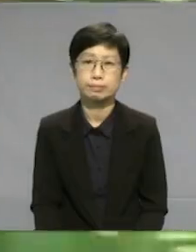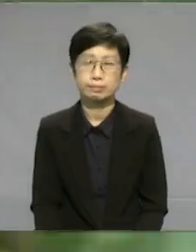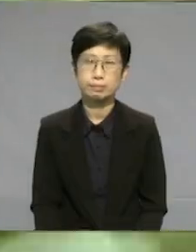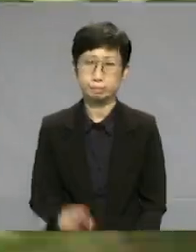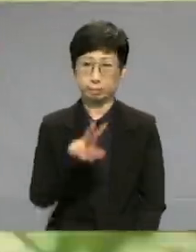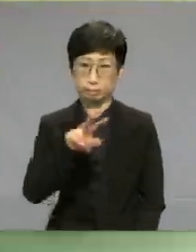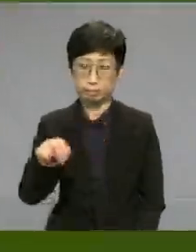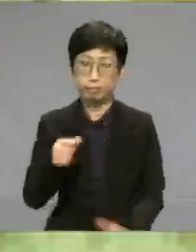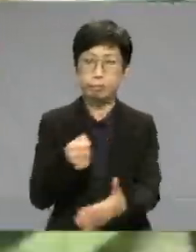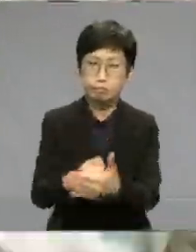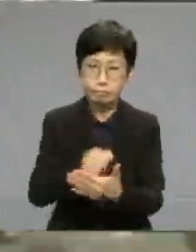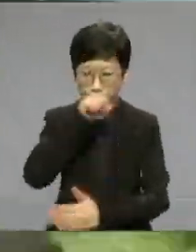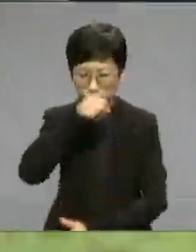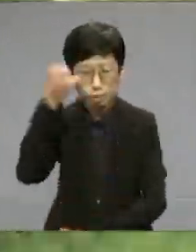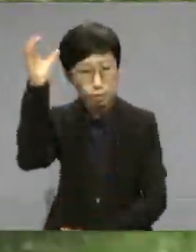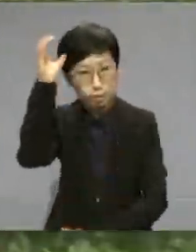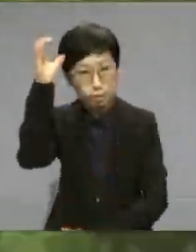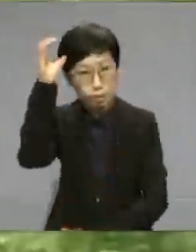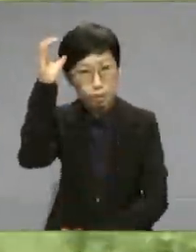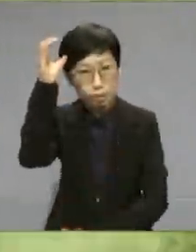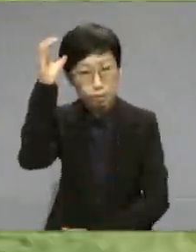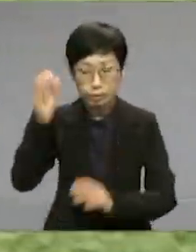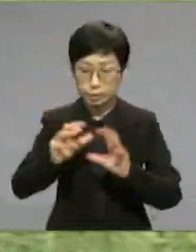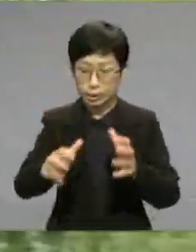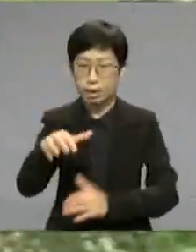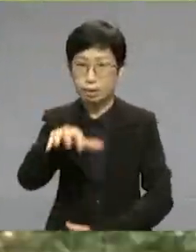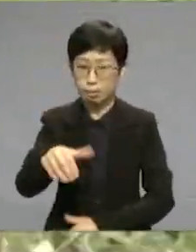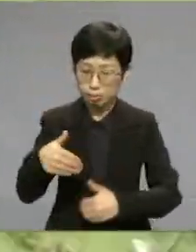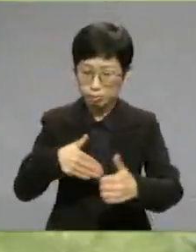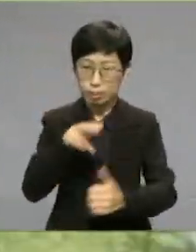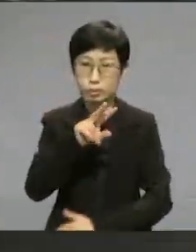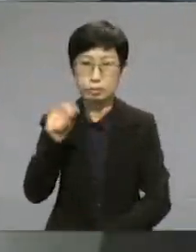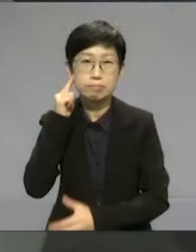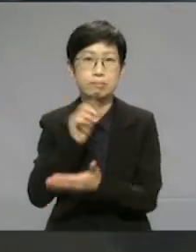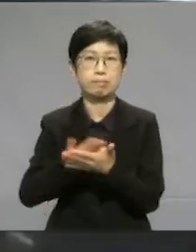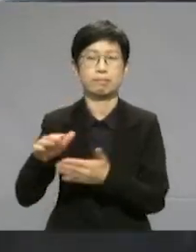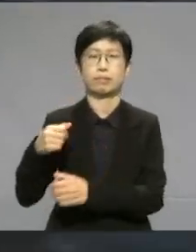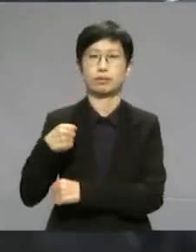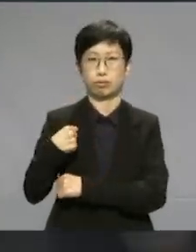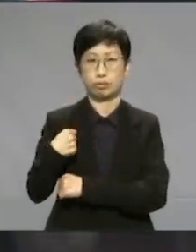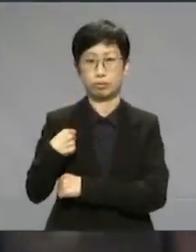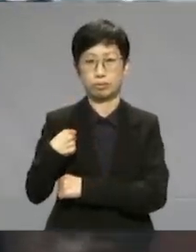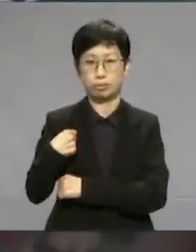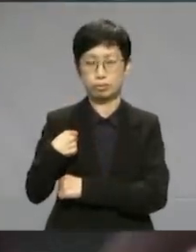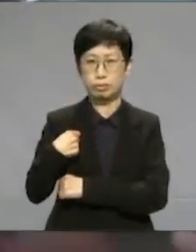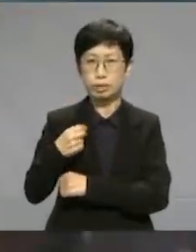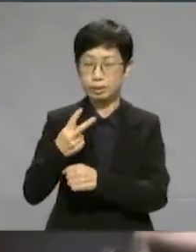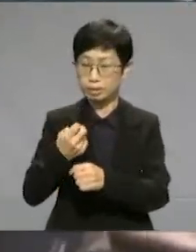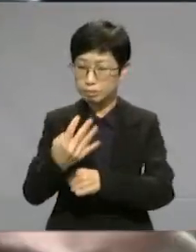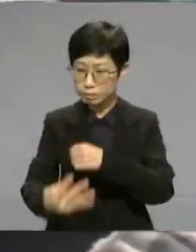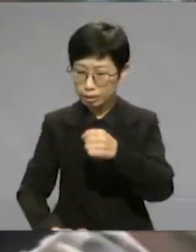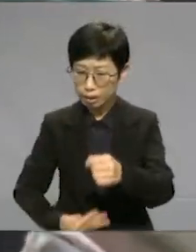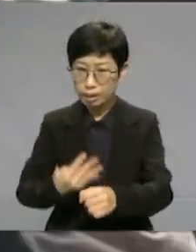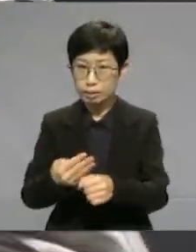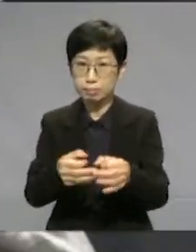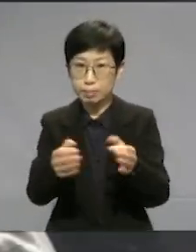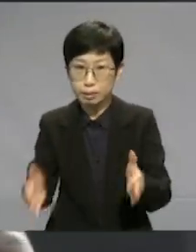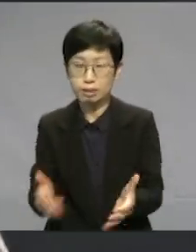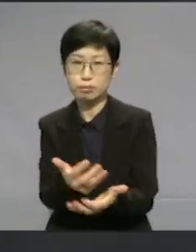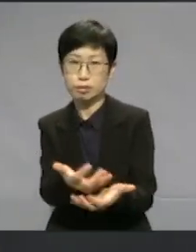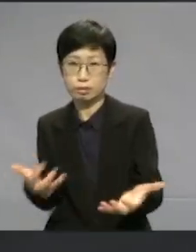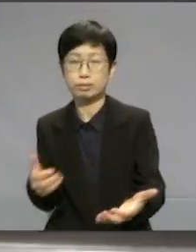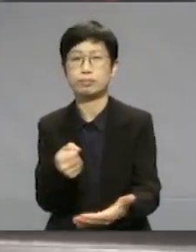유이 아프리카 콩고민주공화국 민주 콩고에 파견한 UN 평화유지군을 주둔 24년 만에 철수하기로